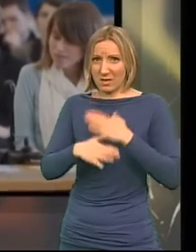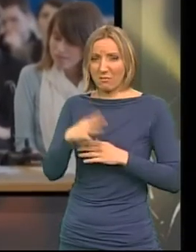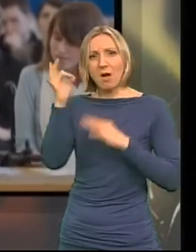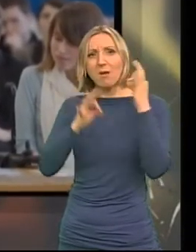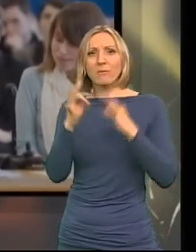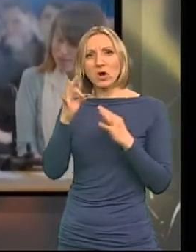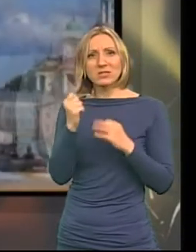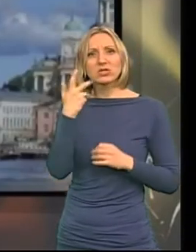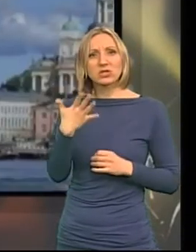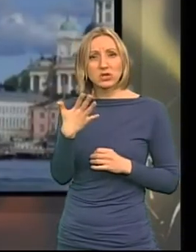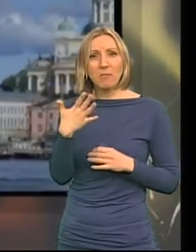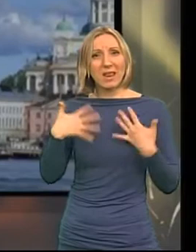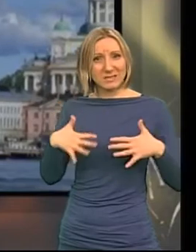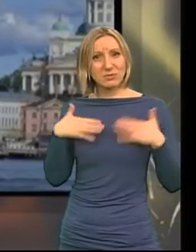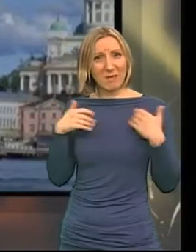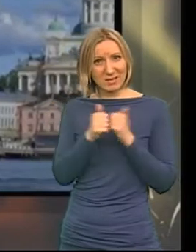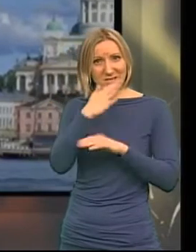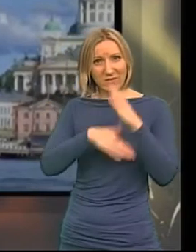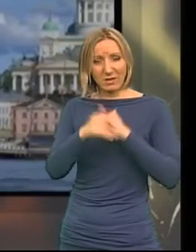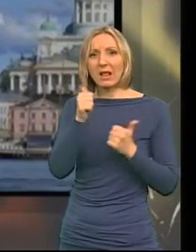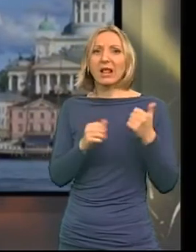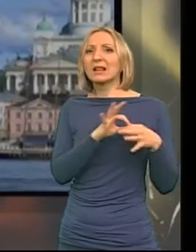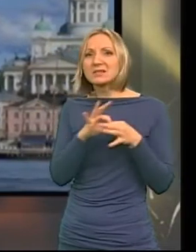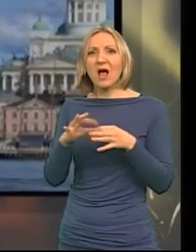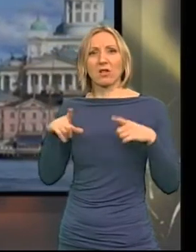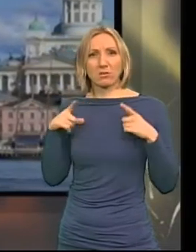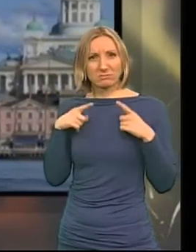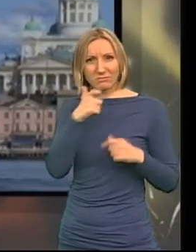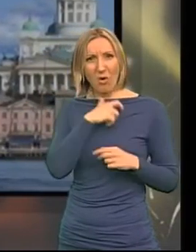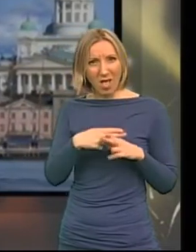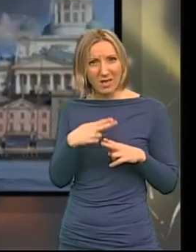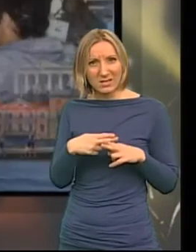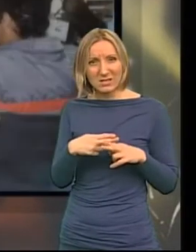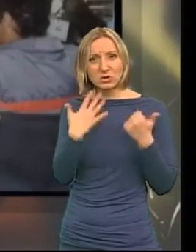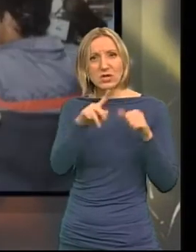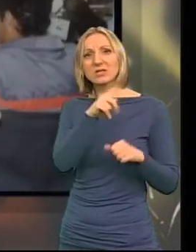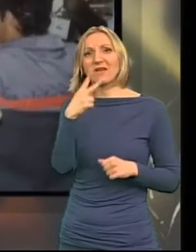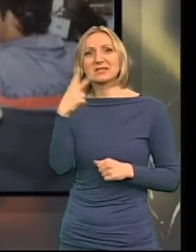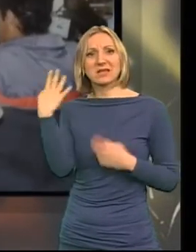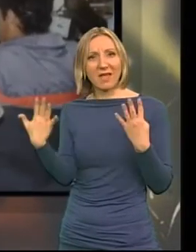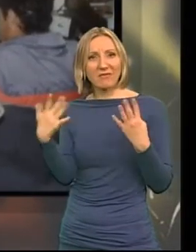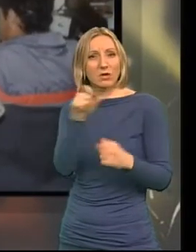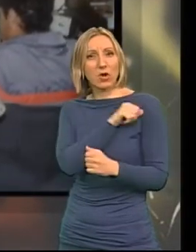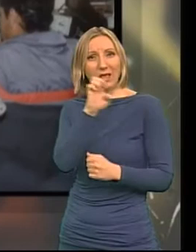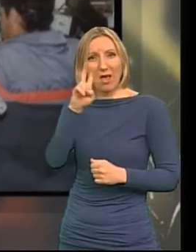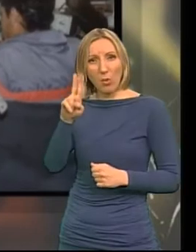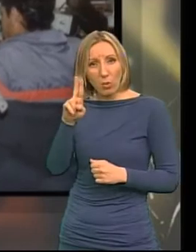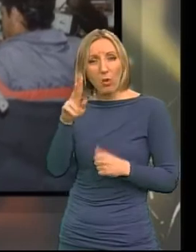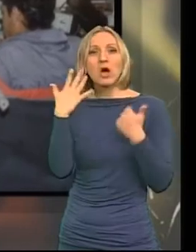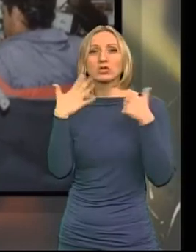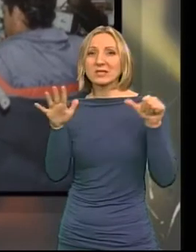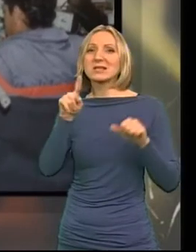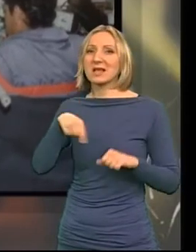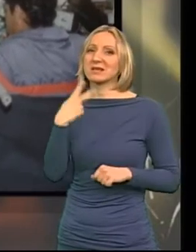Prosječna stopa nezaposlenosti mladih sa invaliditetom ili hroničnom bolešću starosti između 16 i 29 godina u Evropskoj uniji je